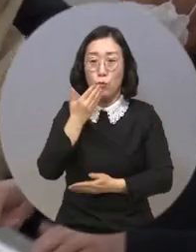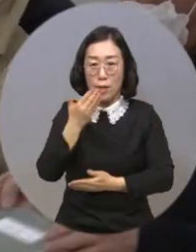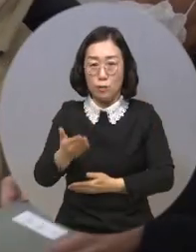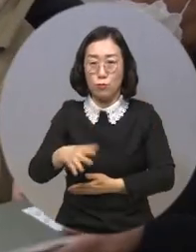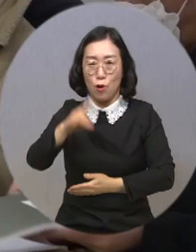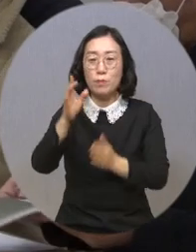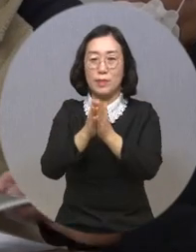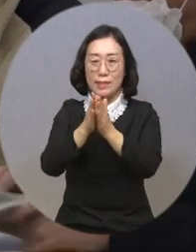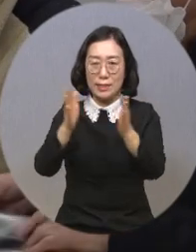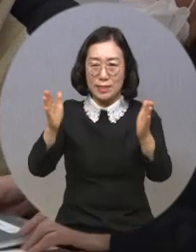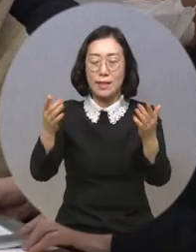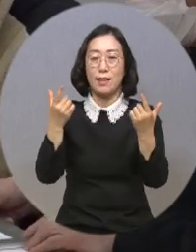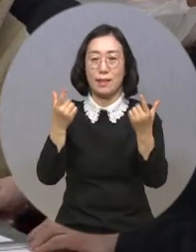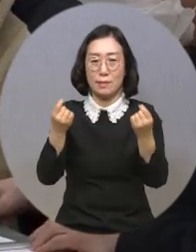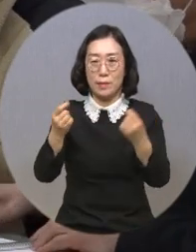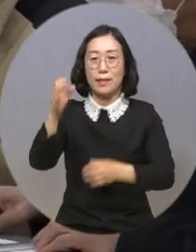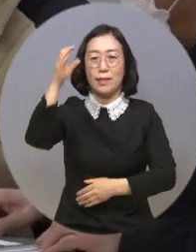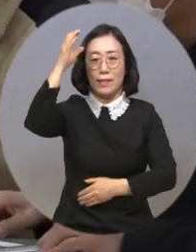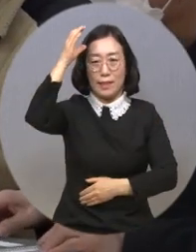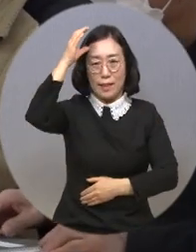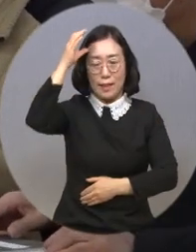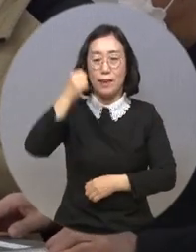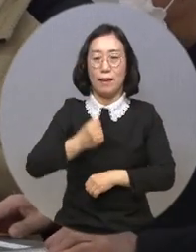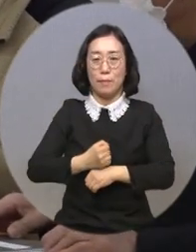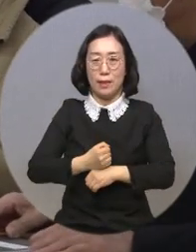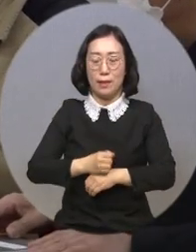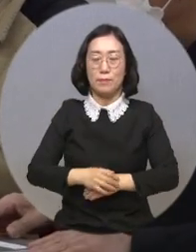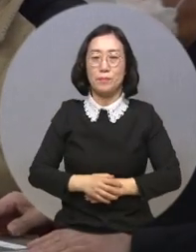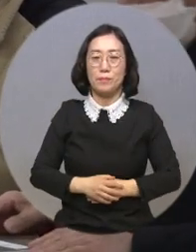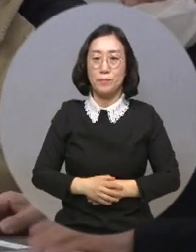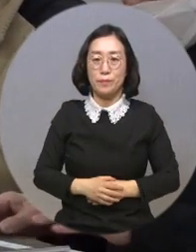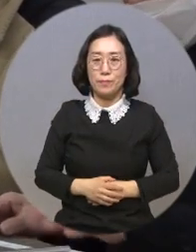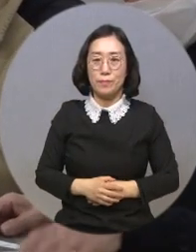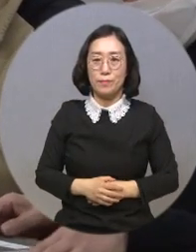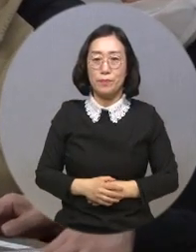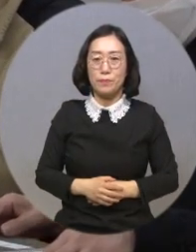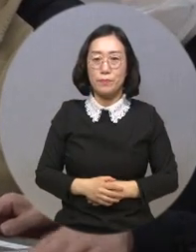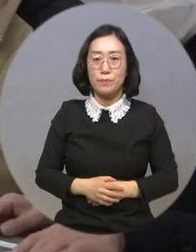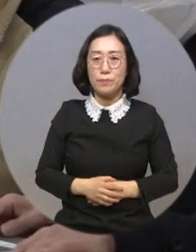출발점이 될 것으로 기대하고 있습니다. 복지TV 경기방송 정우선입니다.